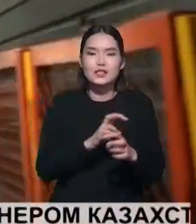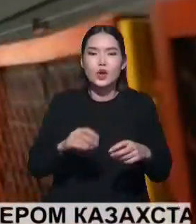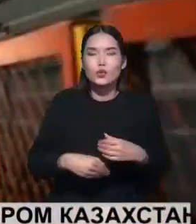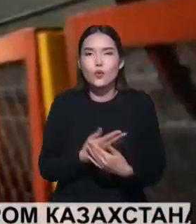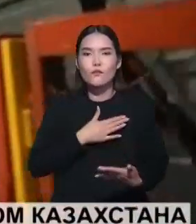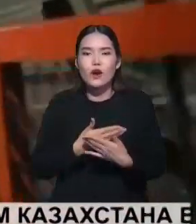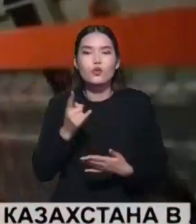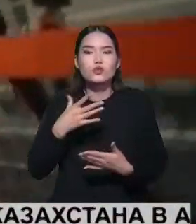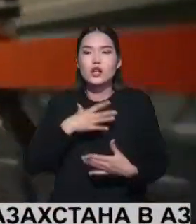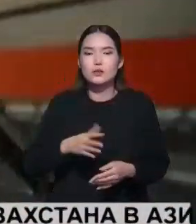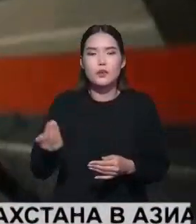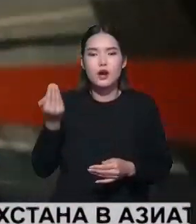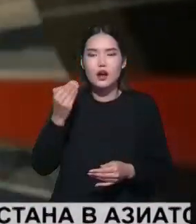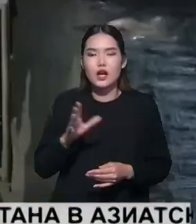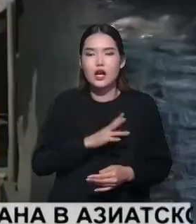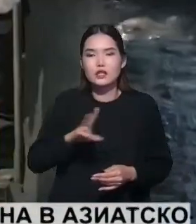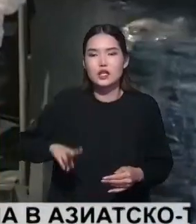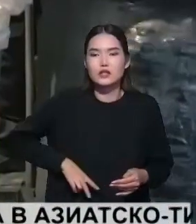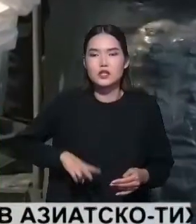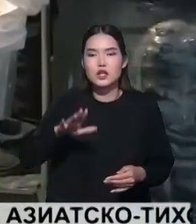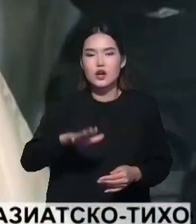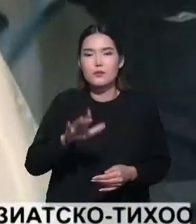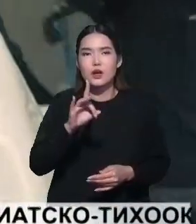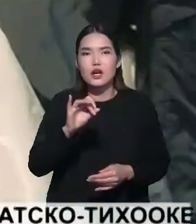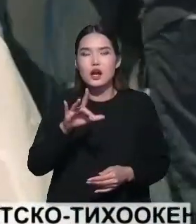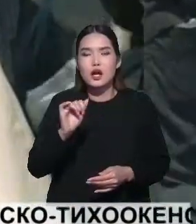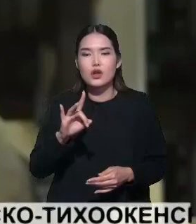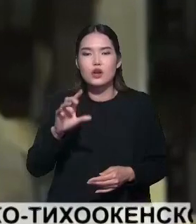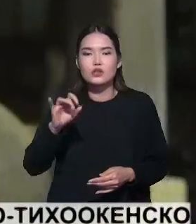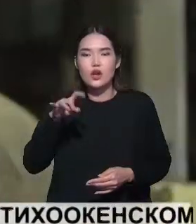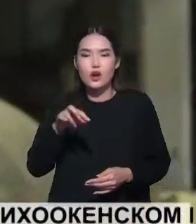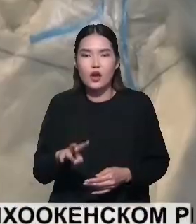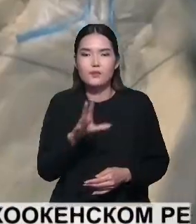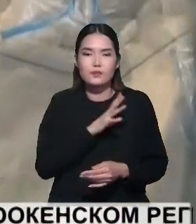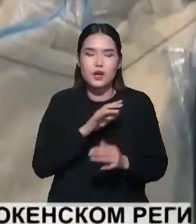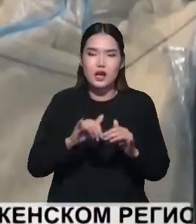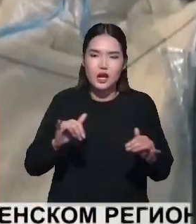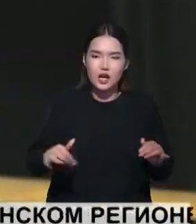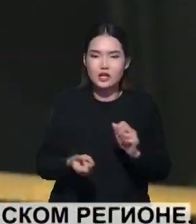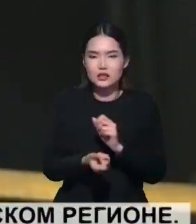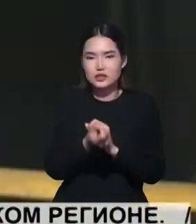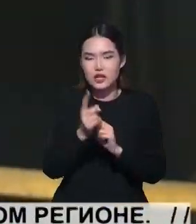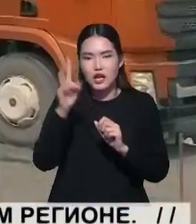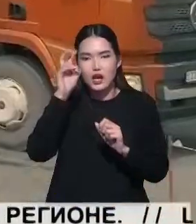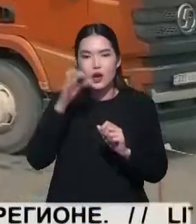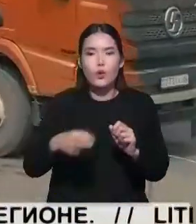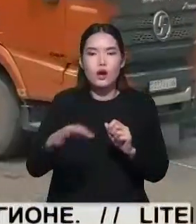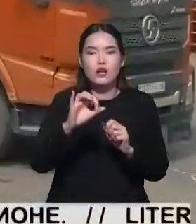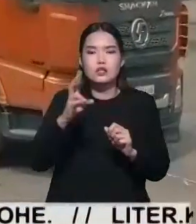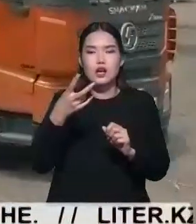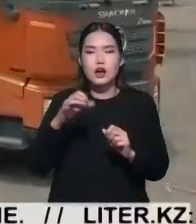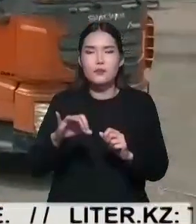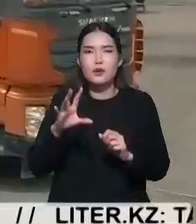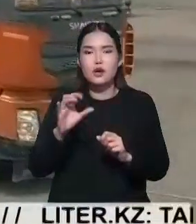директора Solidcore Resources, у них остаются крупные месторождения. Это КЗУ в области Абай и Варваринский хаб в Кустанайской области. Также